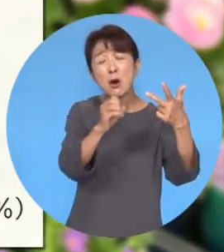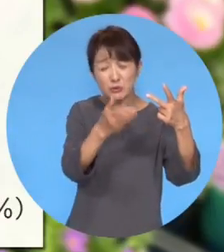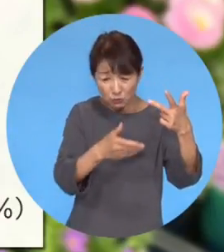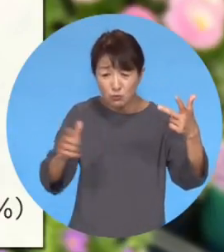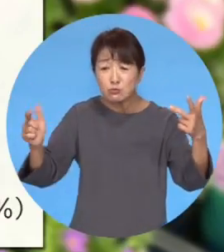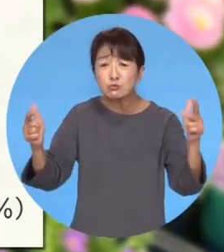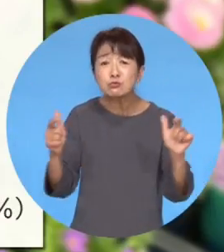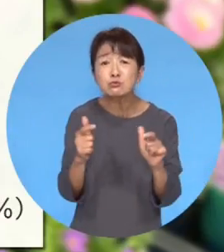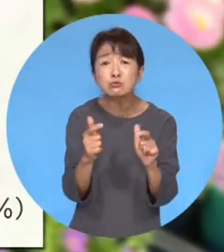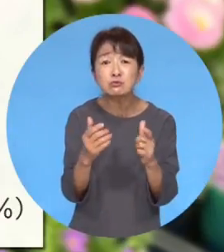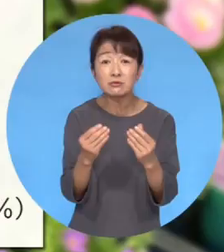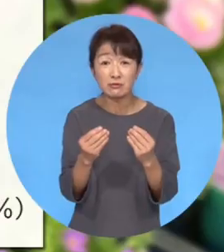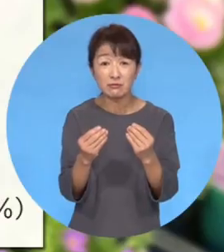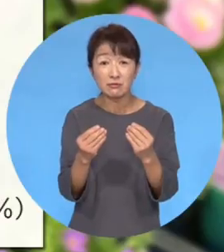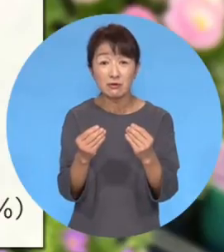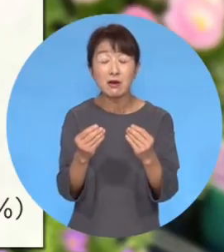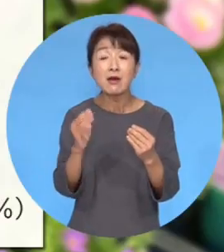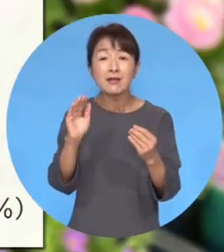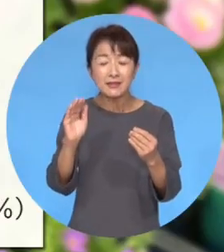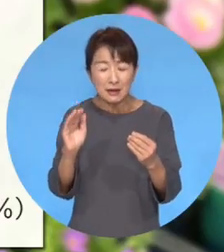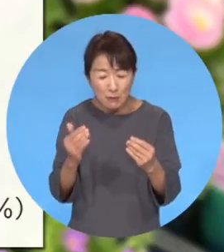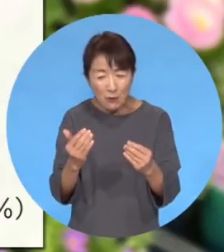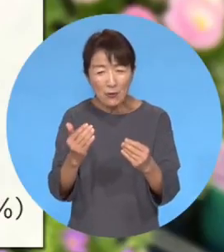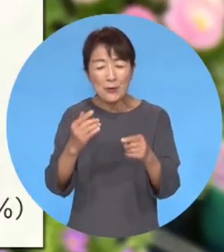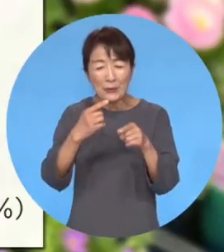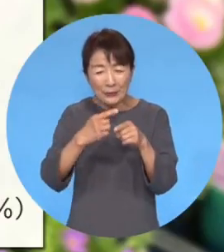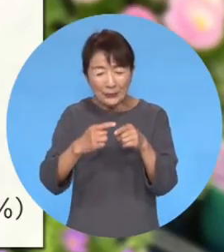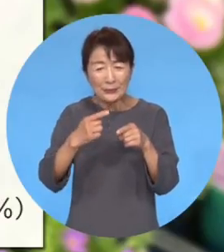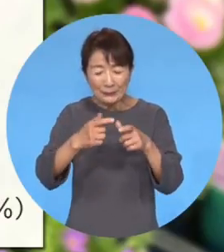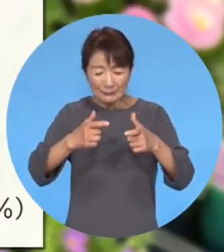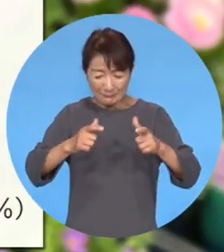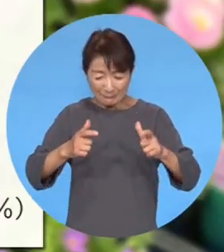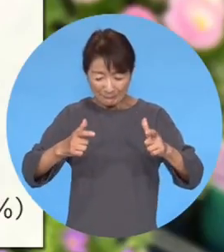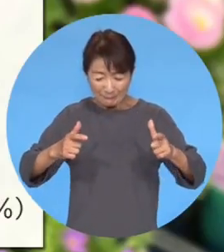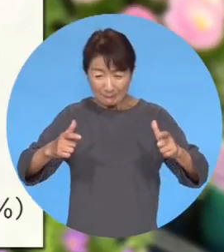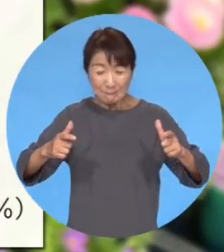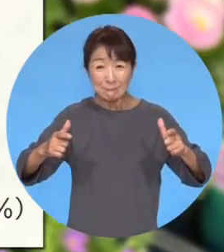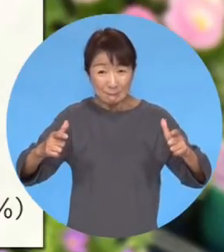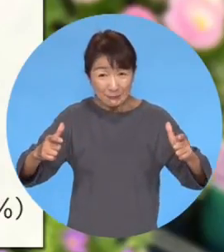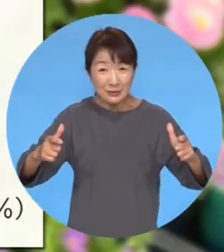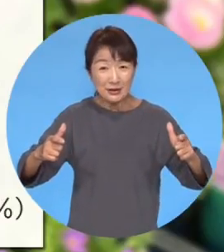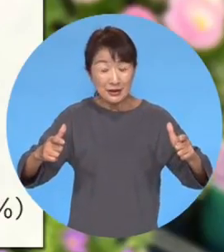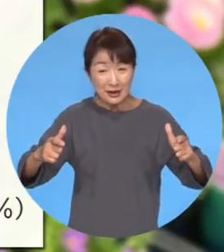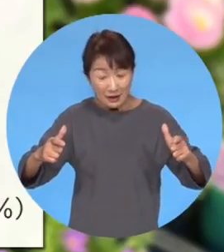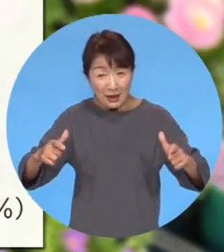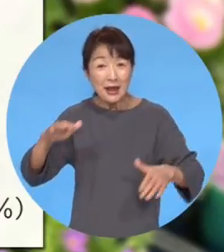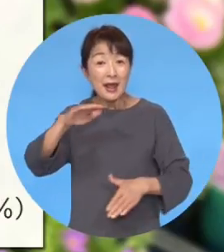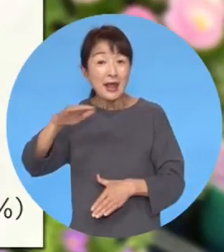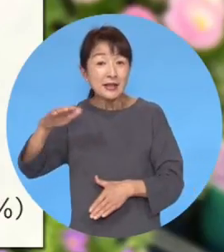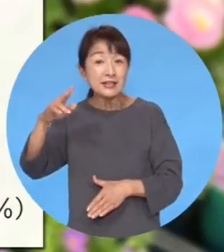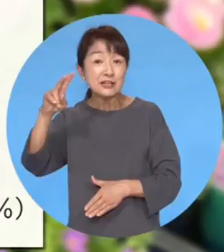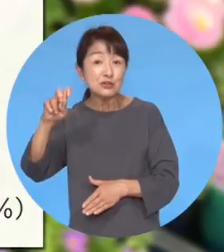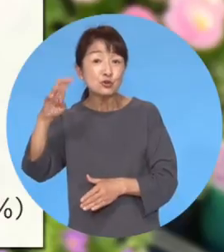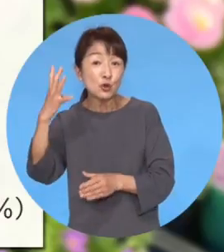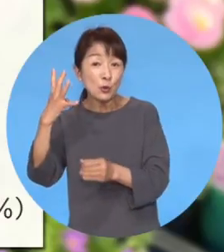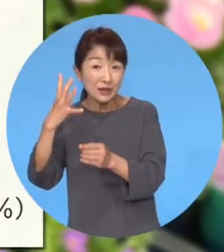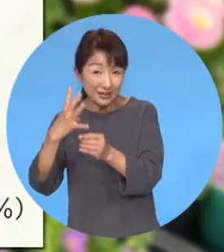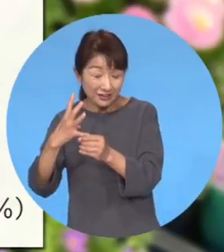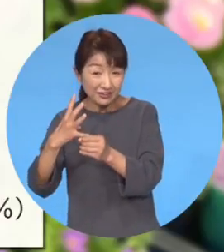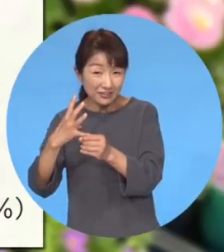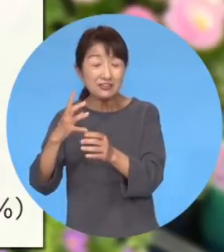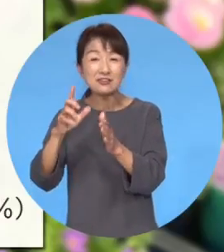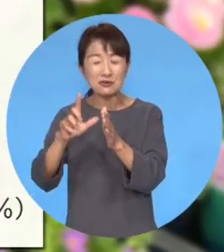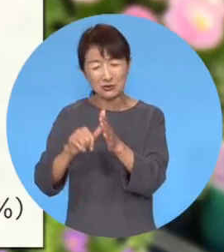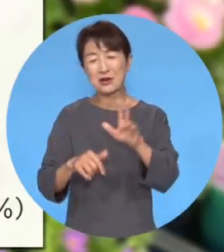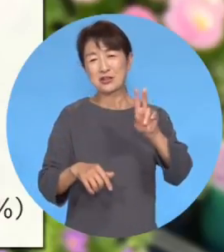17.59% にまで落ち込みました。その後は緩やかに増え、最新の平成24年の調査